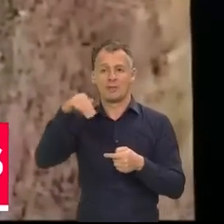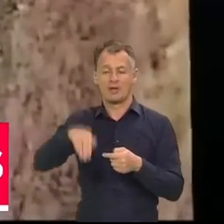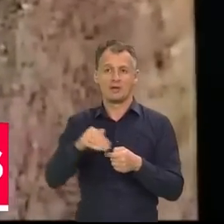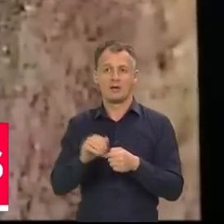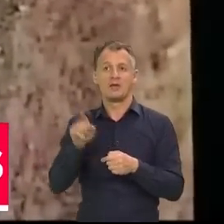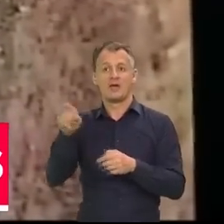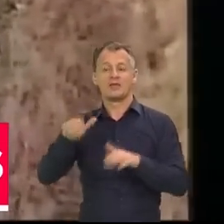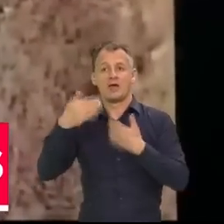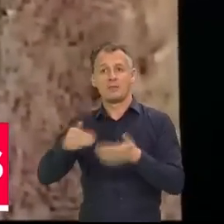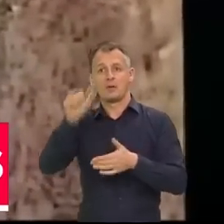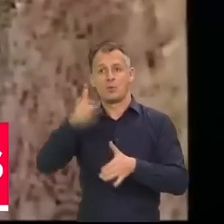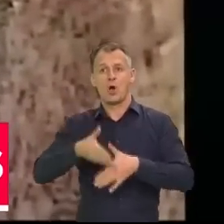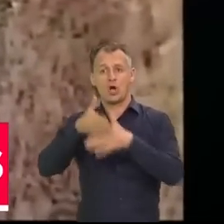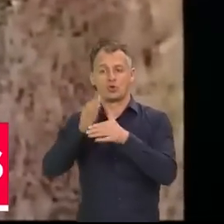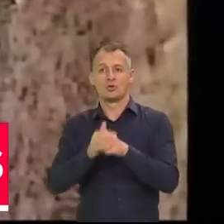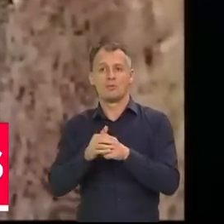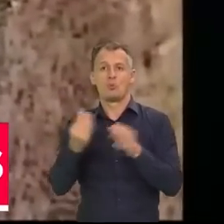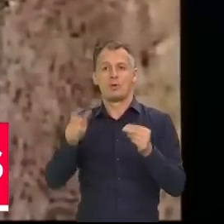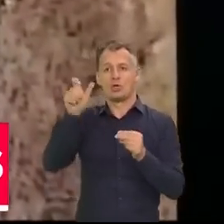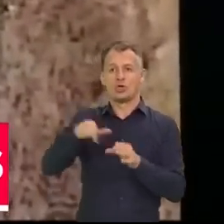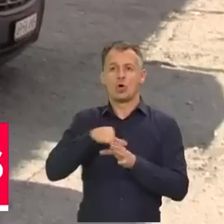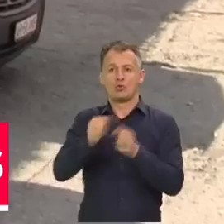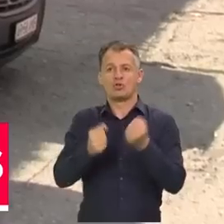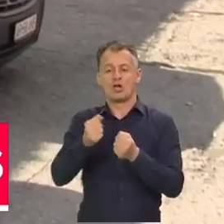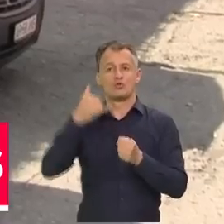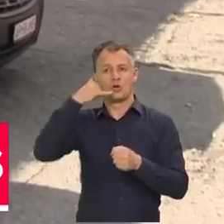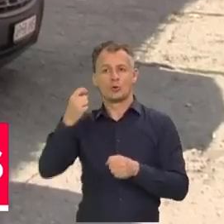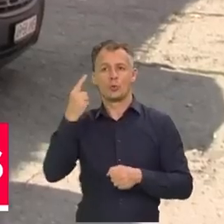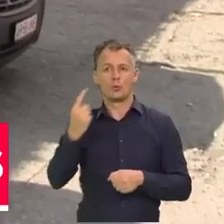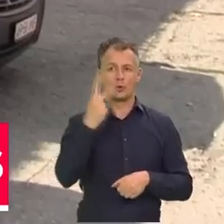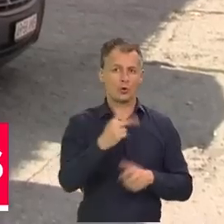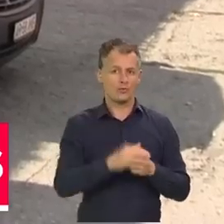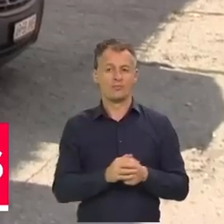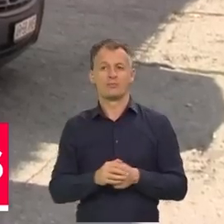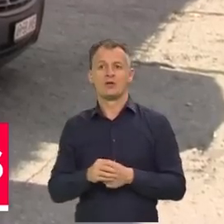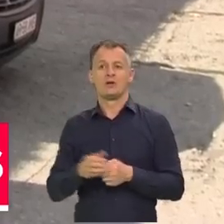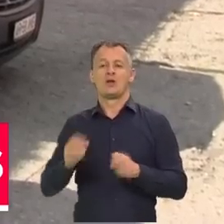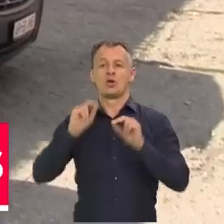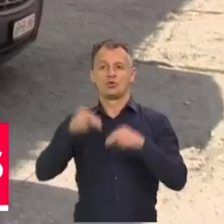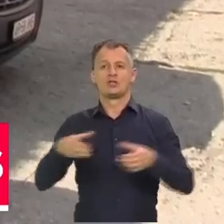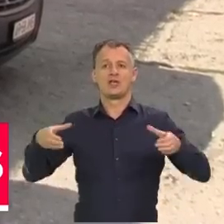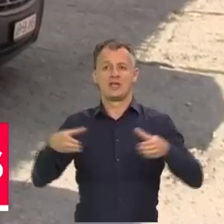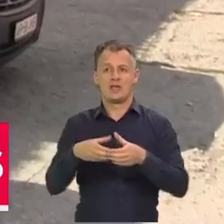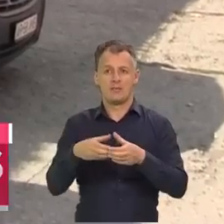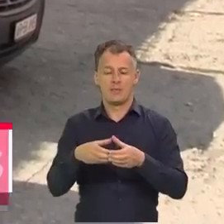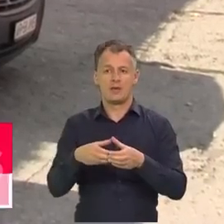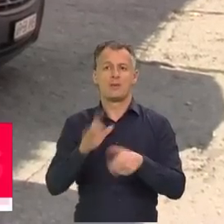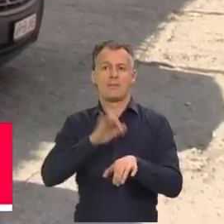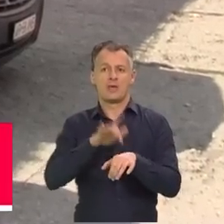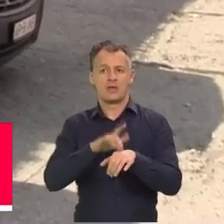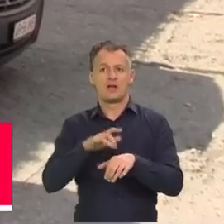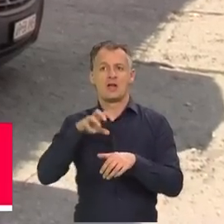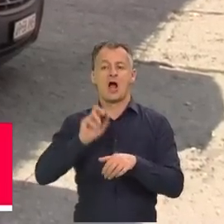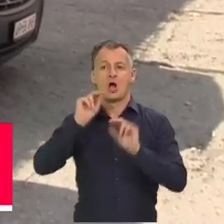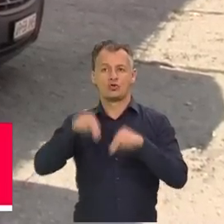ajutor, iar mai mulți șoferi care au văzut întreaga scenă au sunat la 112. La sosirea echipajului nostru cu medic la locul accidentului,